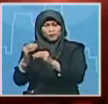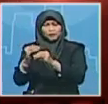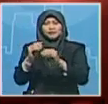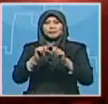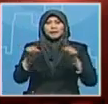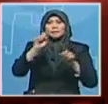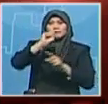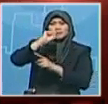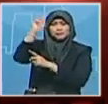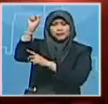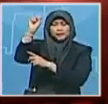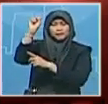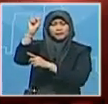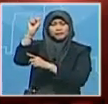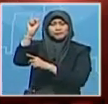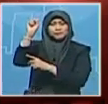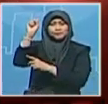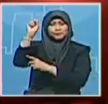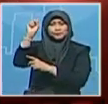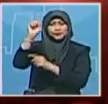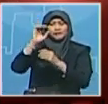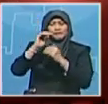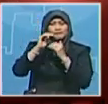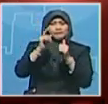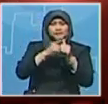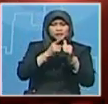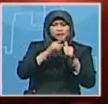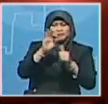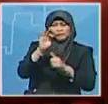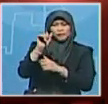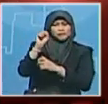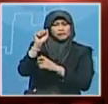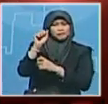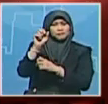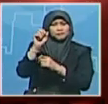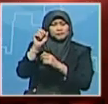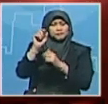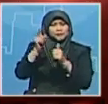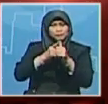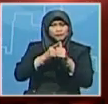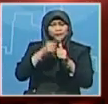Sabah, untuk fasa pertama Sarawak, fasa pertama Sabah ialah lebih kurang